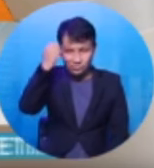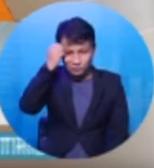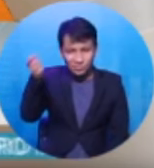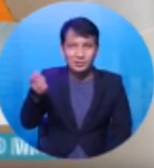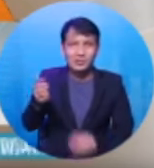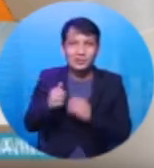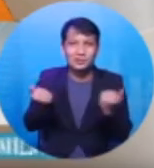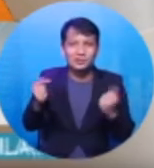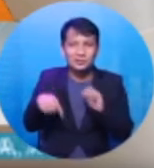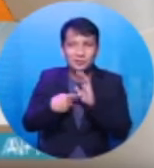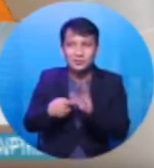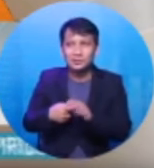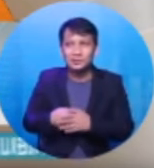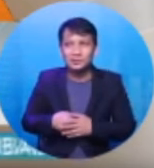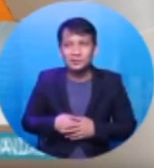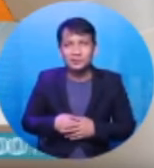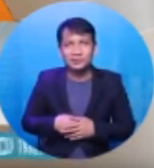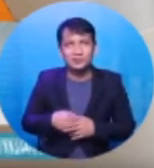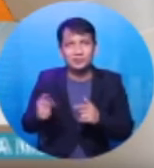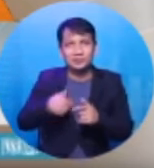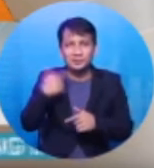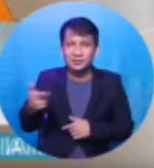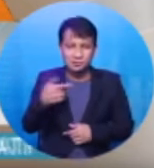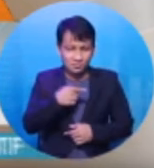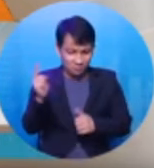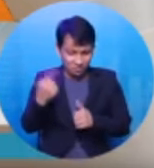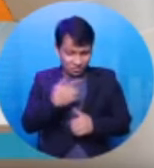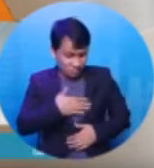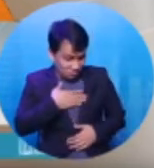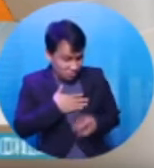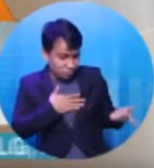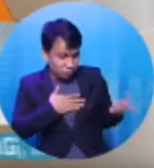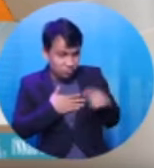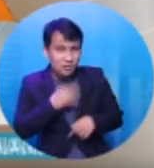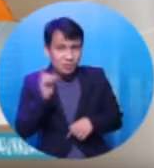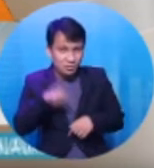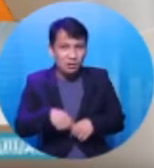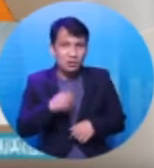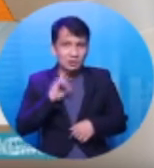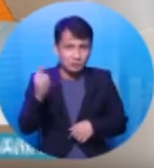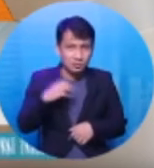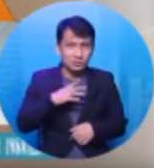Hindi ka kibig ng utak mo. Ilang beses mo na sinabi sa akin yan. Una-una pa lang nakiusap ka na sa akin, di ba?